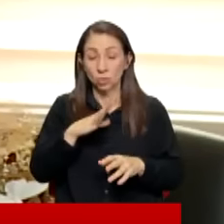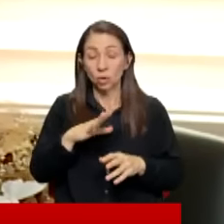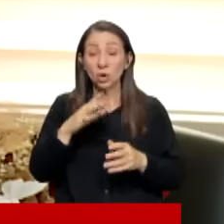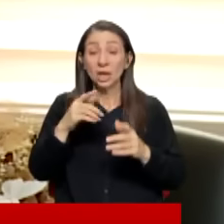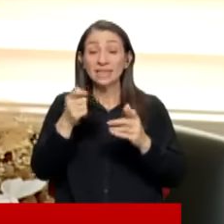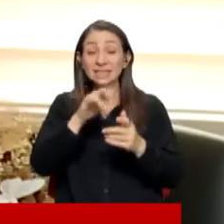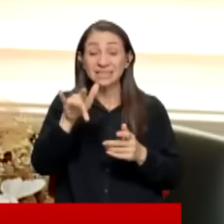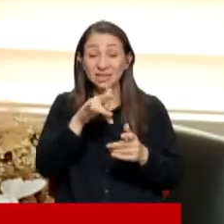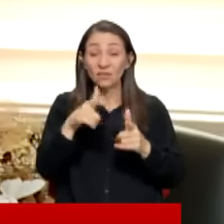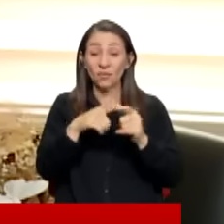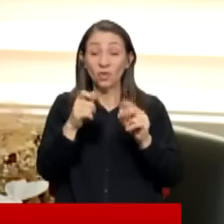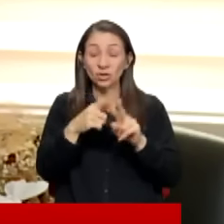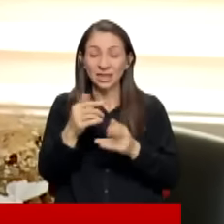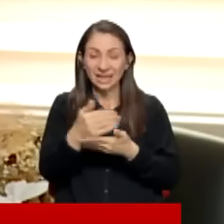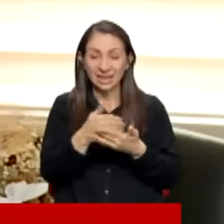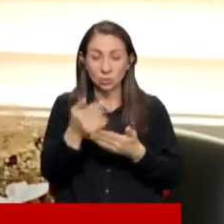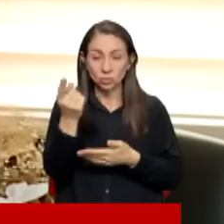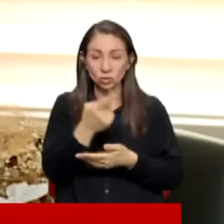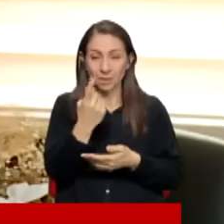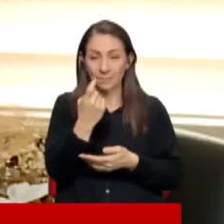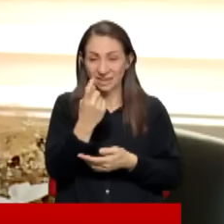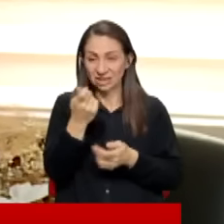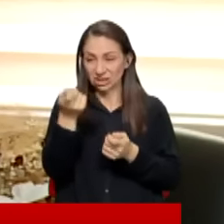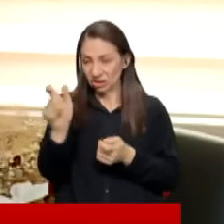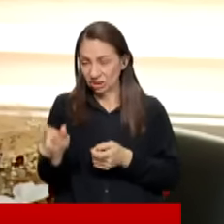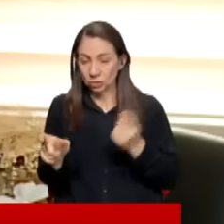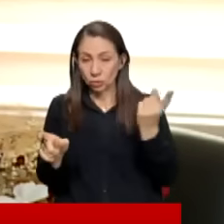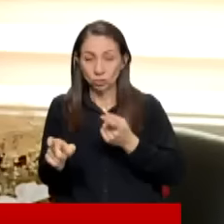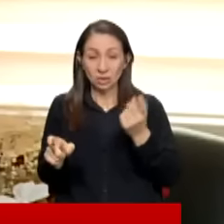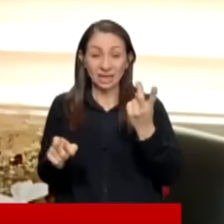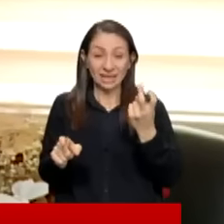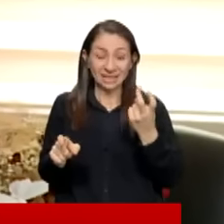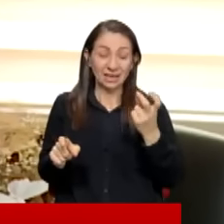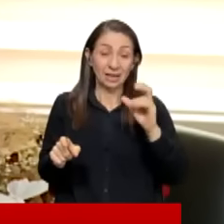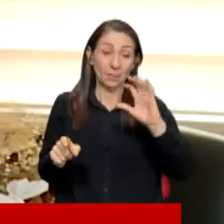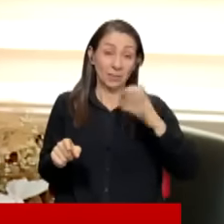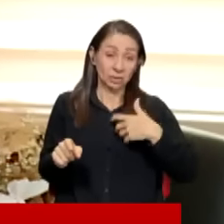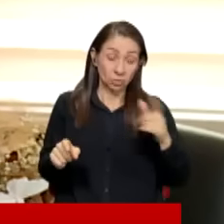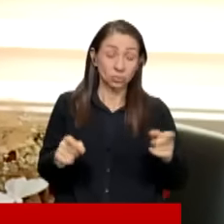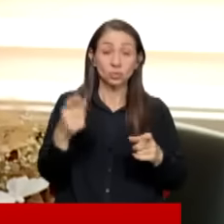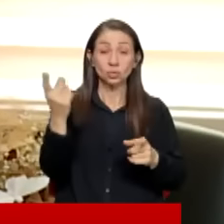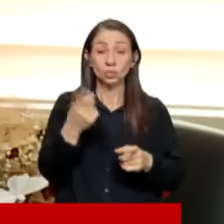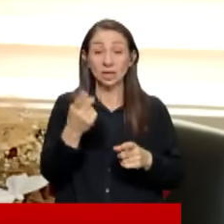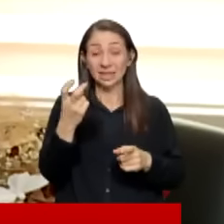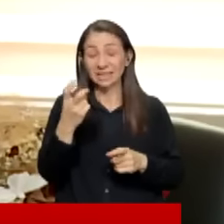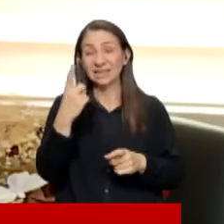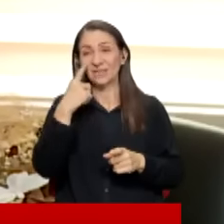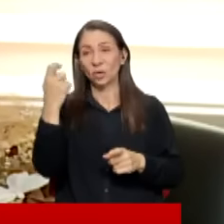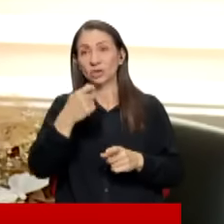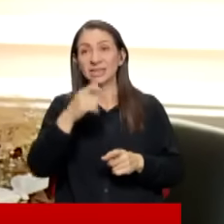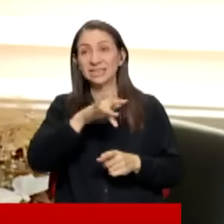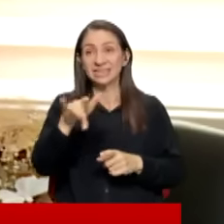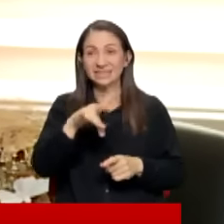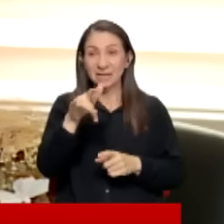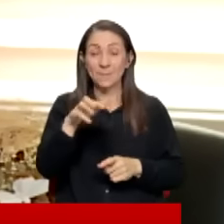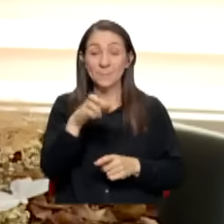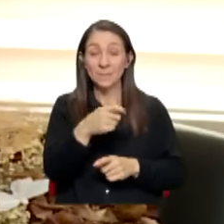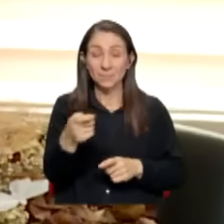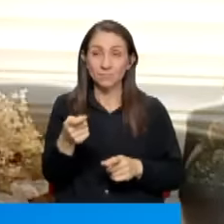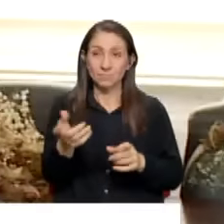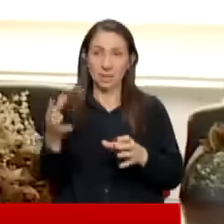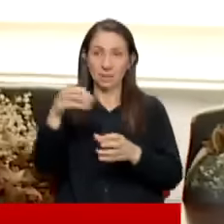sigortası fonunun gelirleri %1 işçi, %2 işveren, %1 de devletin ödediği işsizlik sigortası